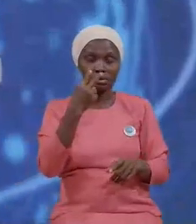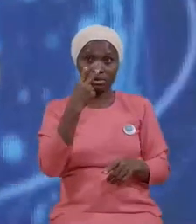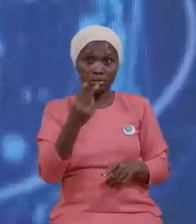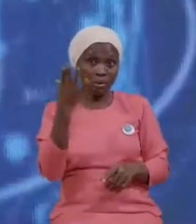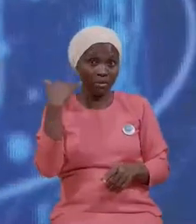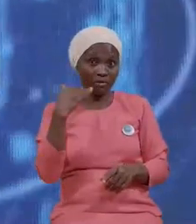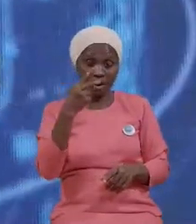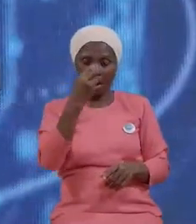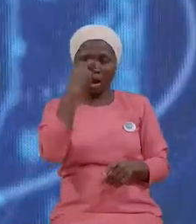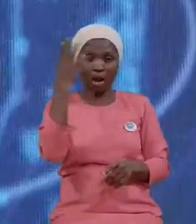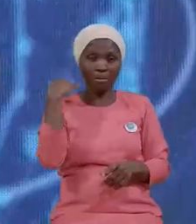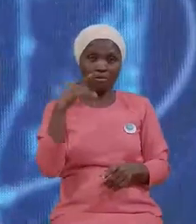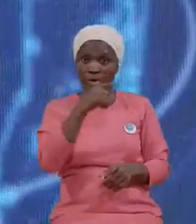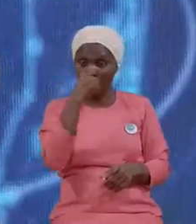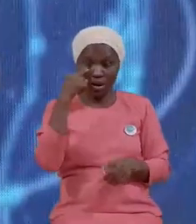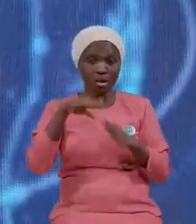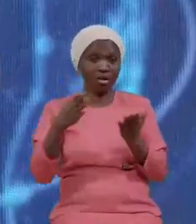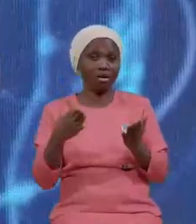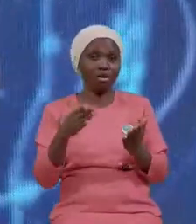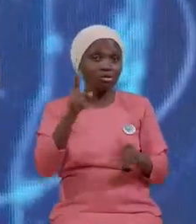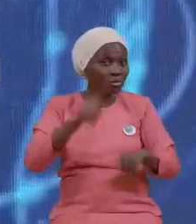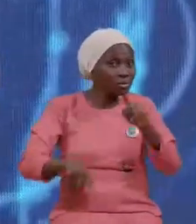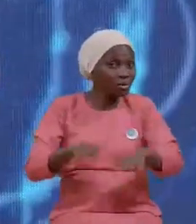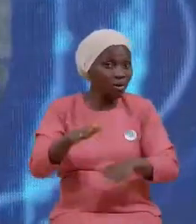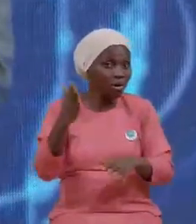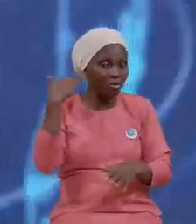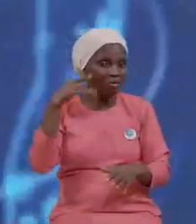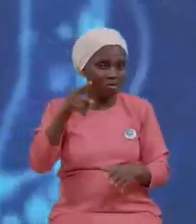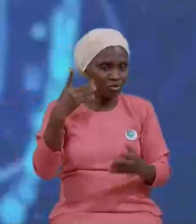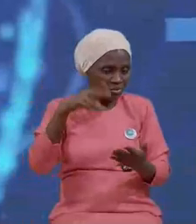marcher avant, tu vas te lever, marcher.